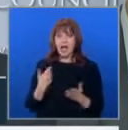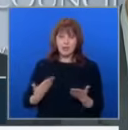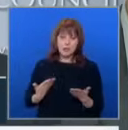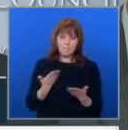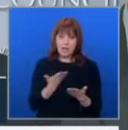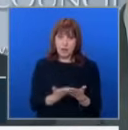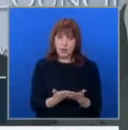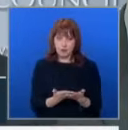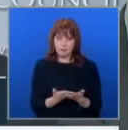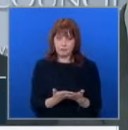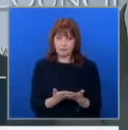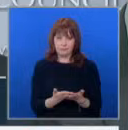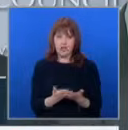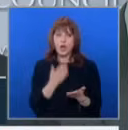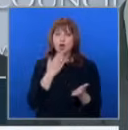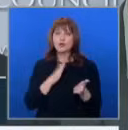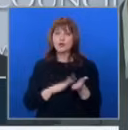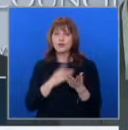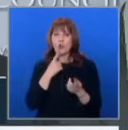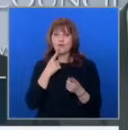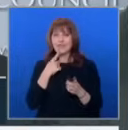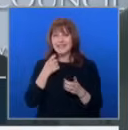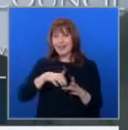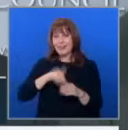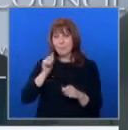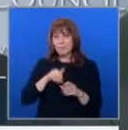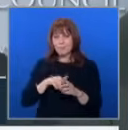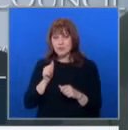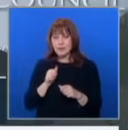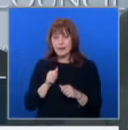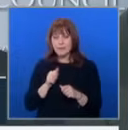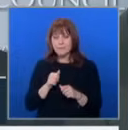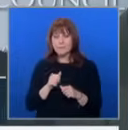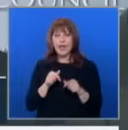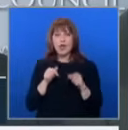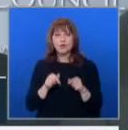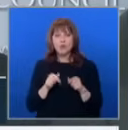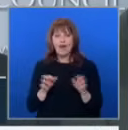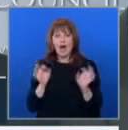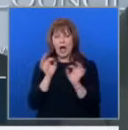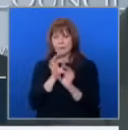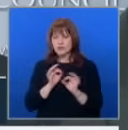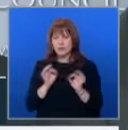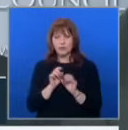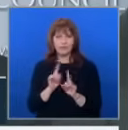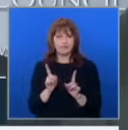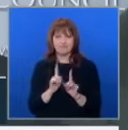и договорът ми за напускане към комисията. Това е абсолютно